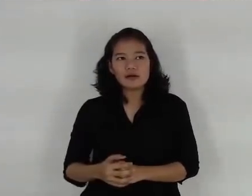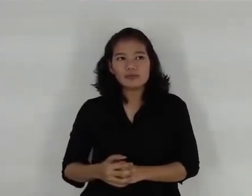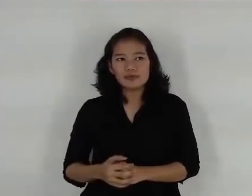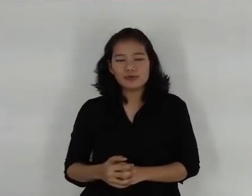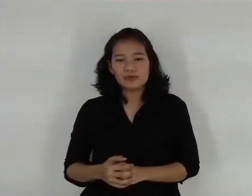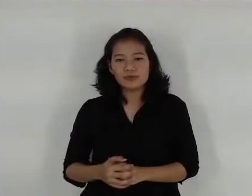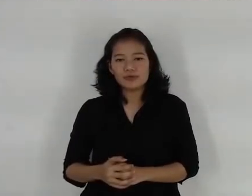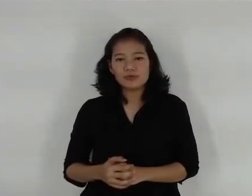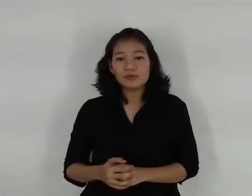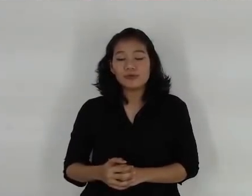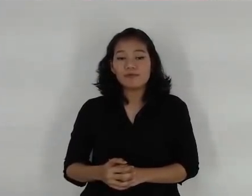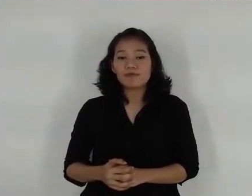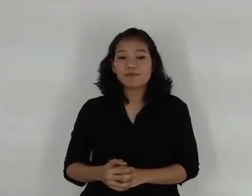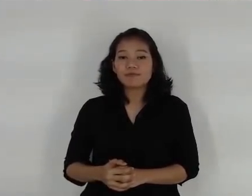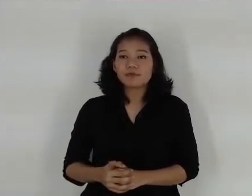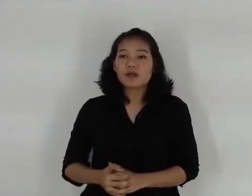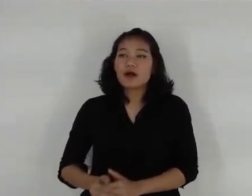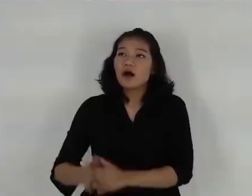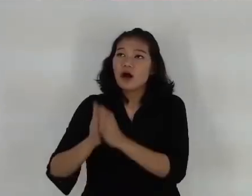begeng